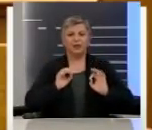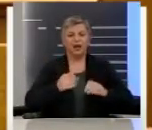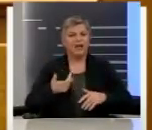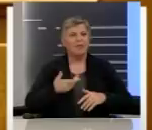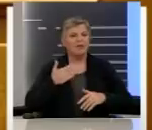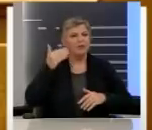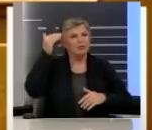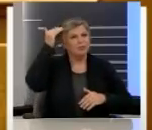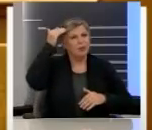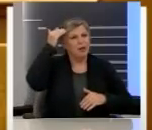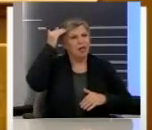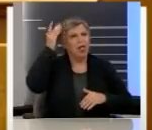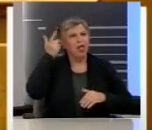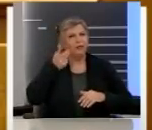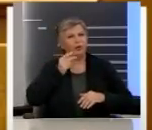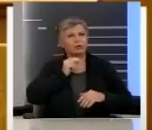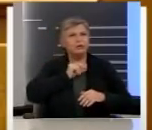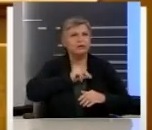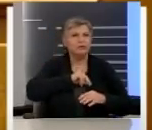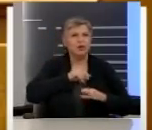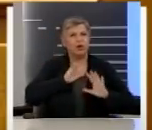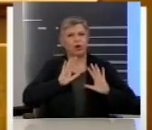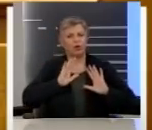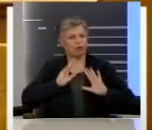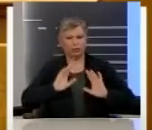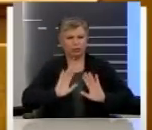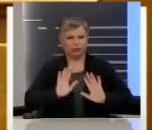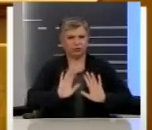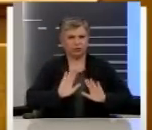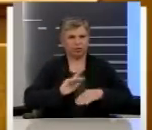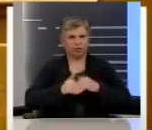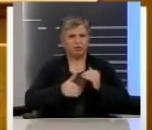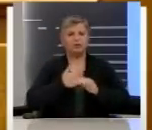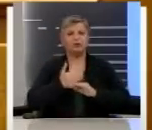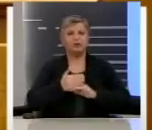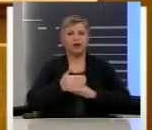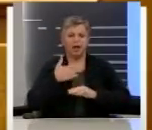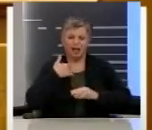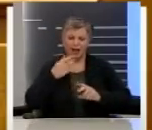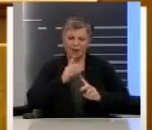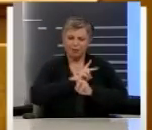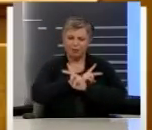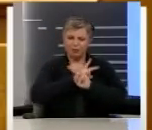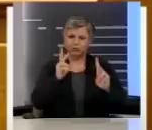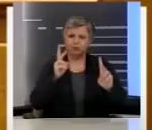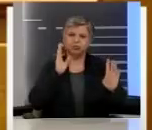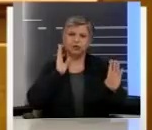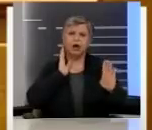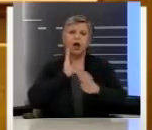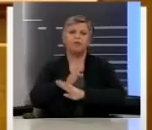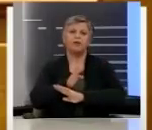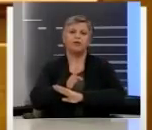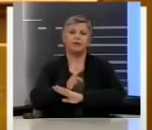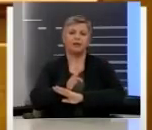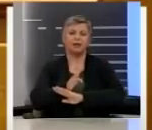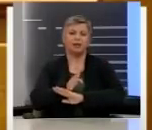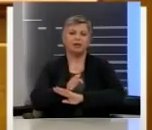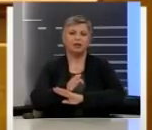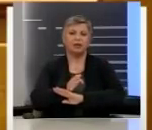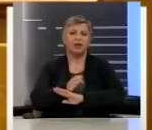γιατί όλες οι αποφάσεις έχουν κόστος πολιτικό. Απαντάτε σήμερα με ευθυκρισία το ερώτημα προς την